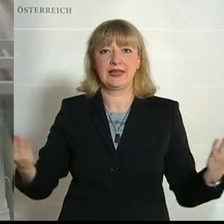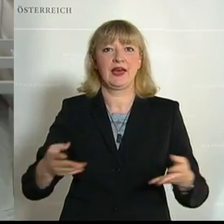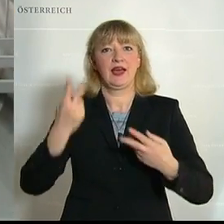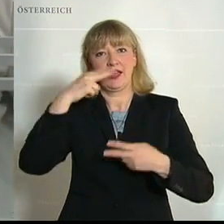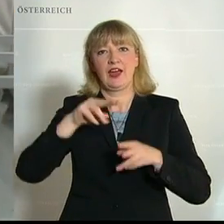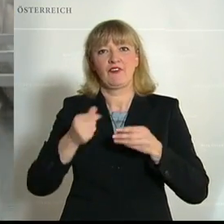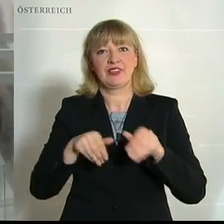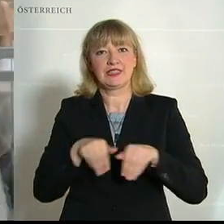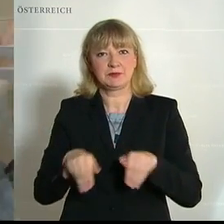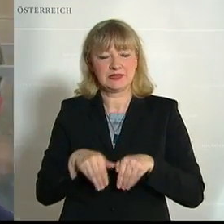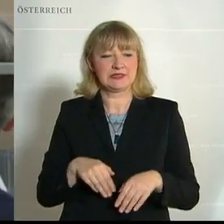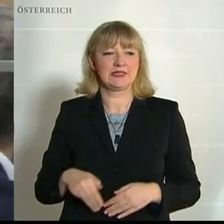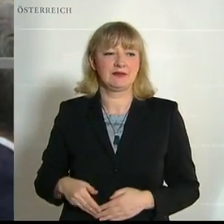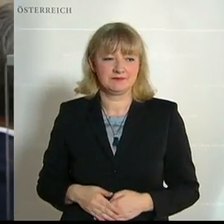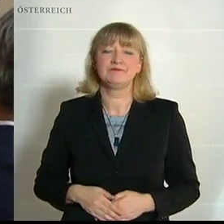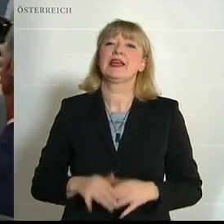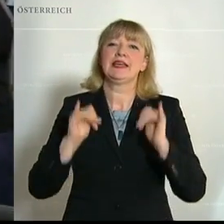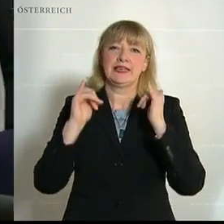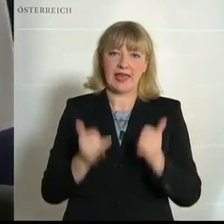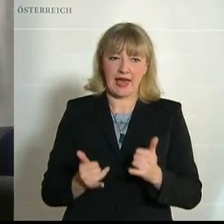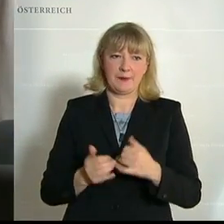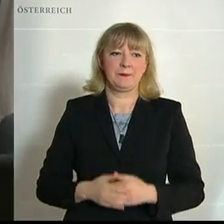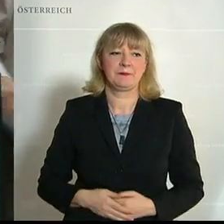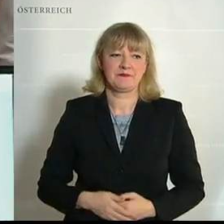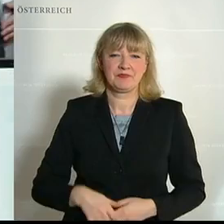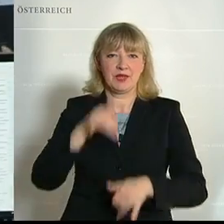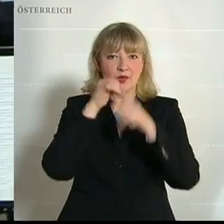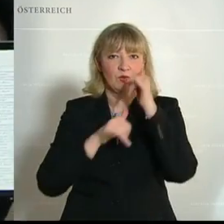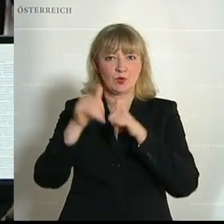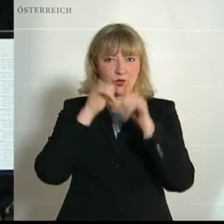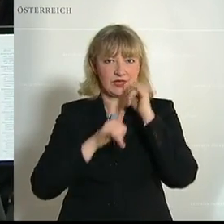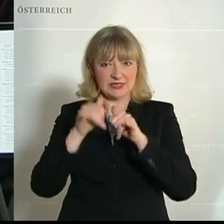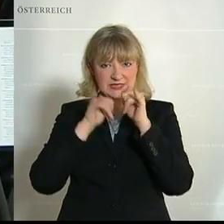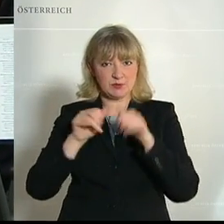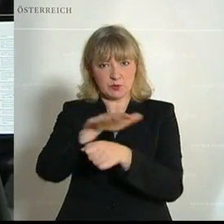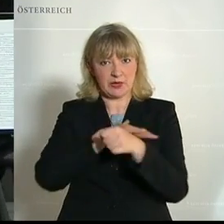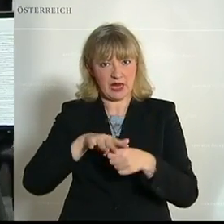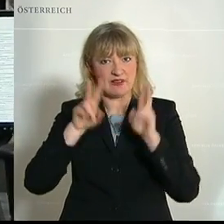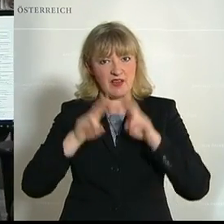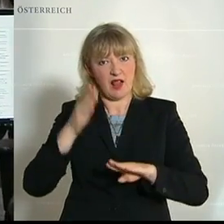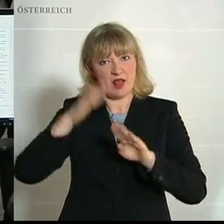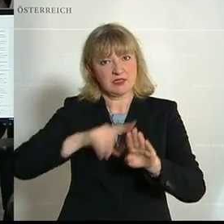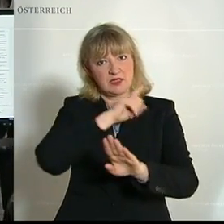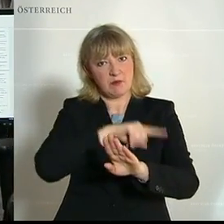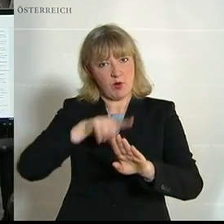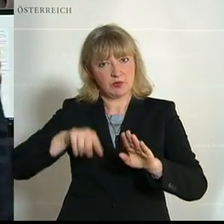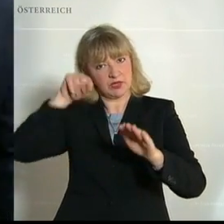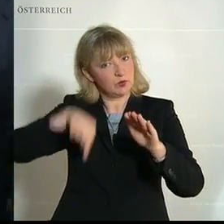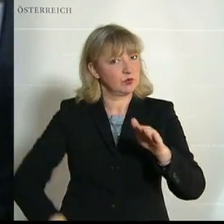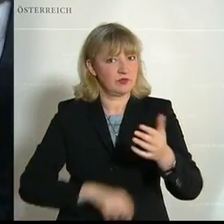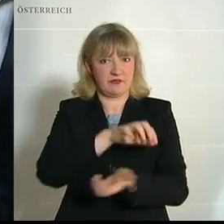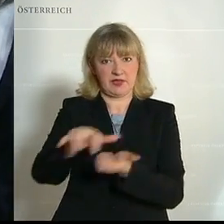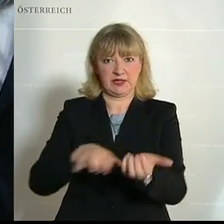Herr Finanzminister, ja, der Tourismus ist wahrlich in den letzten Monaten in eine tiefe Krise